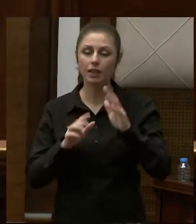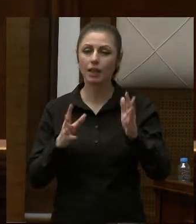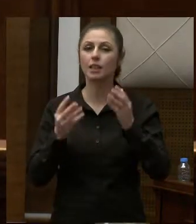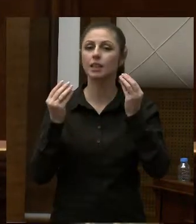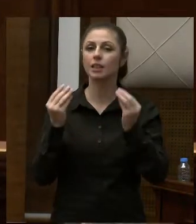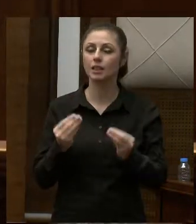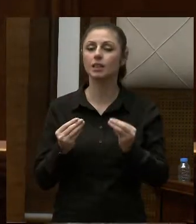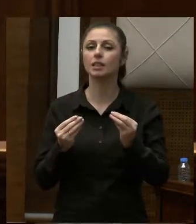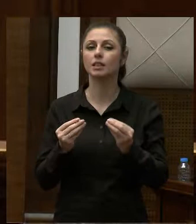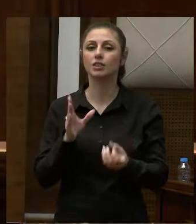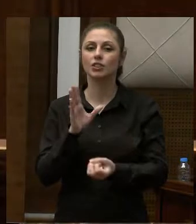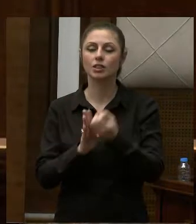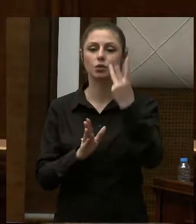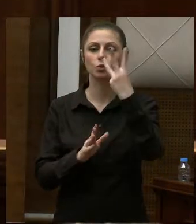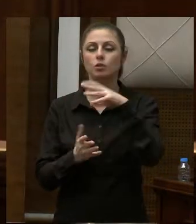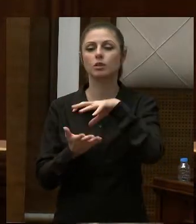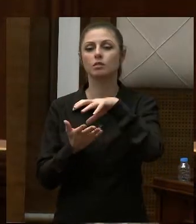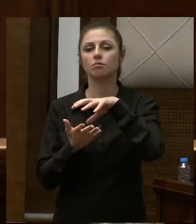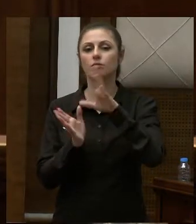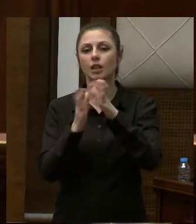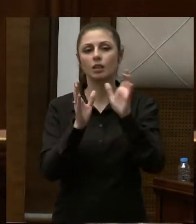iyi sonucu alan 3 takımı davet ettik.